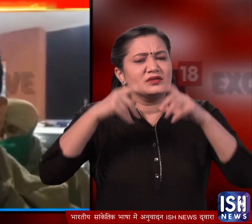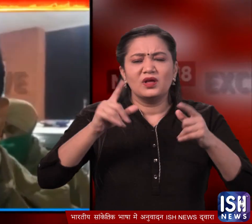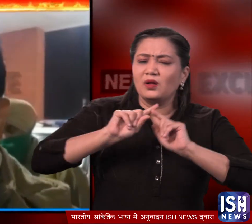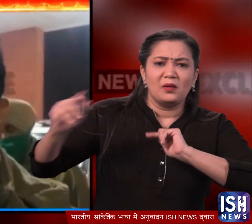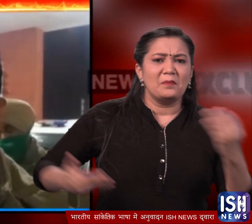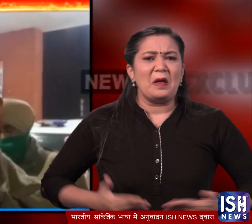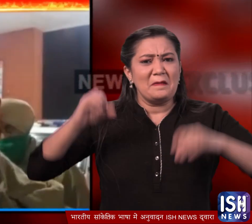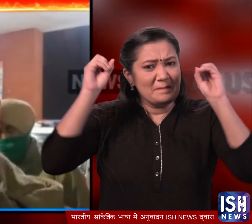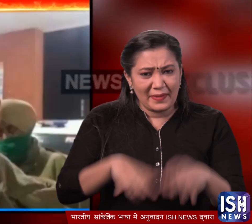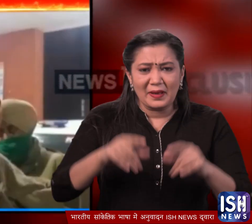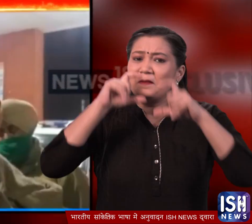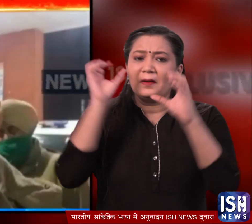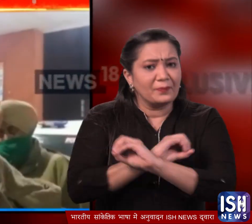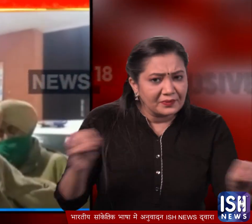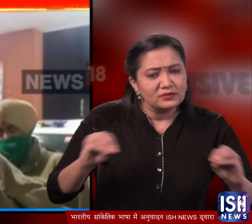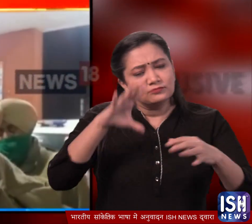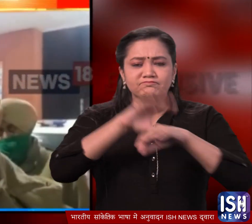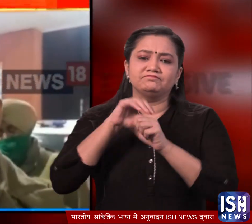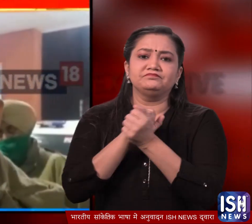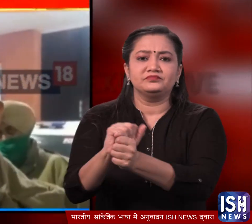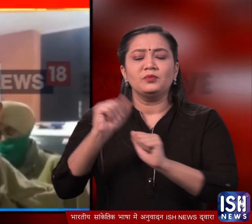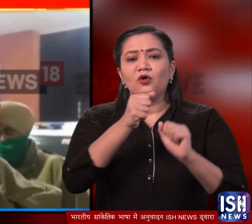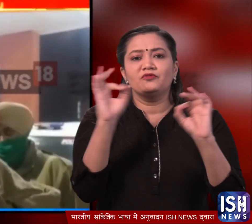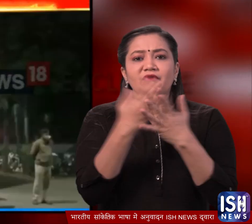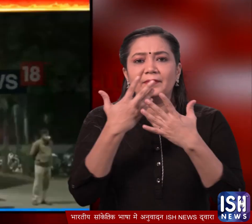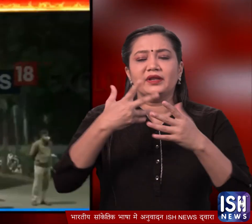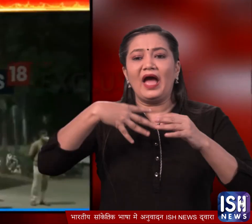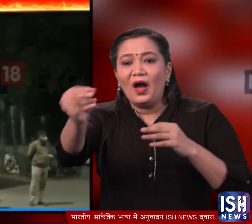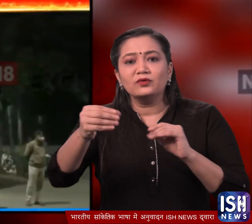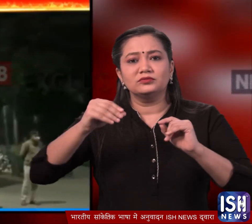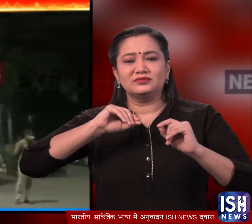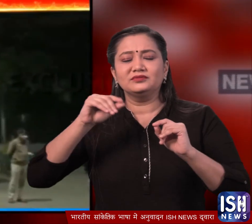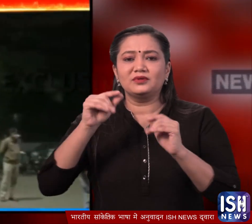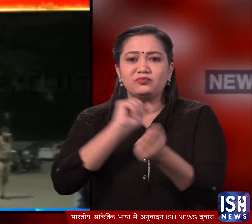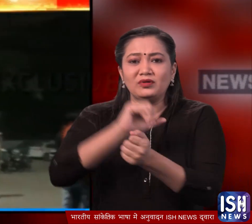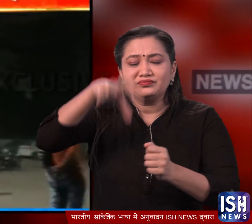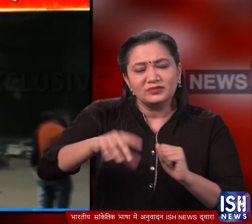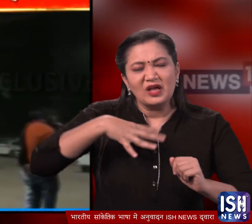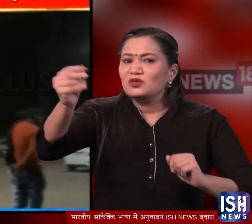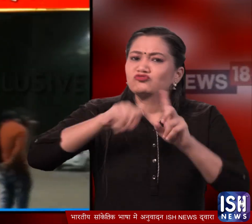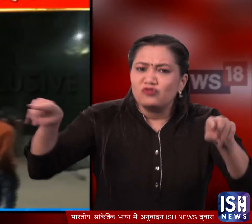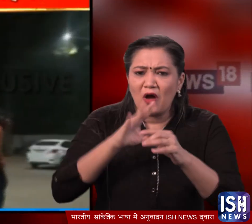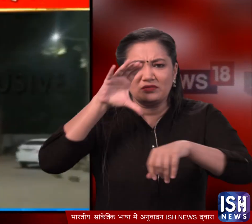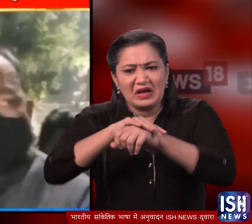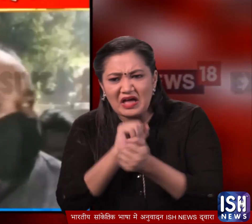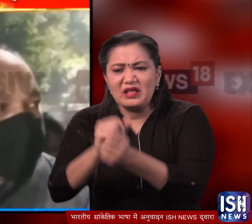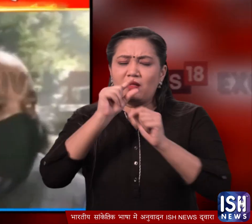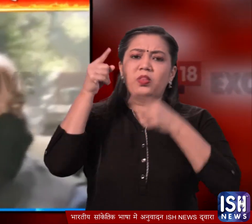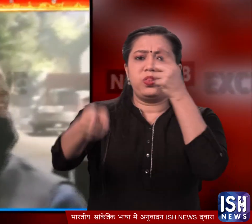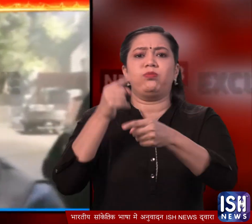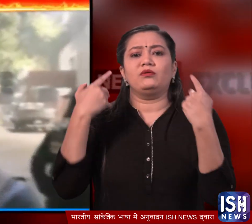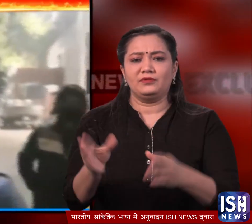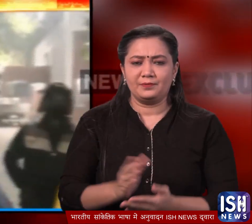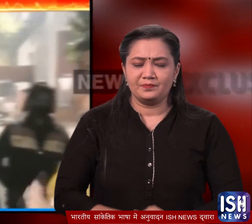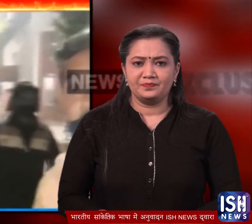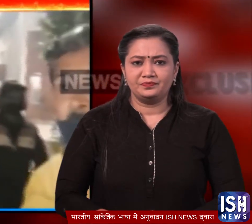इनको कहा कि आप मास्क लगाओ, तो उन्होंने उनके साथ बदतमीजी करी, मास्क नहीं लगाया। इस घटना के बाद दोनों के घरवाले थाने के बाहर जमा हो गए और पुलिस